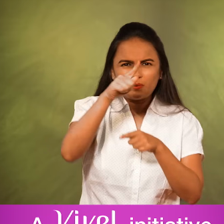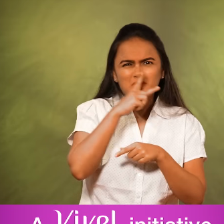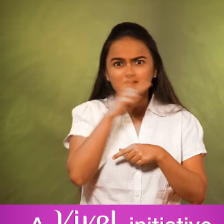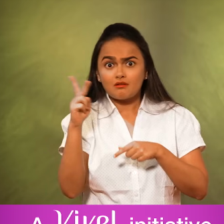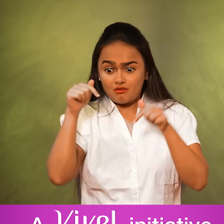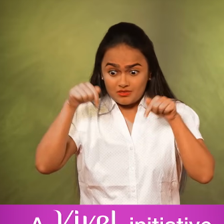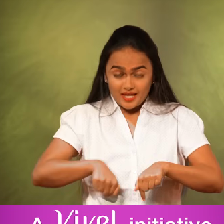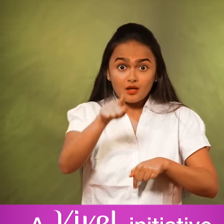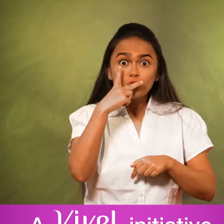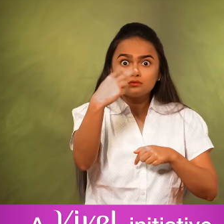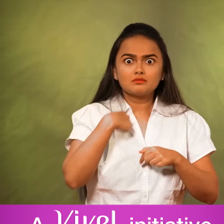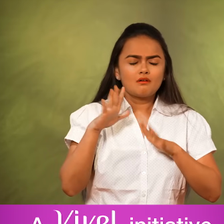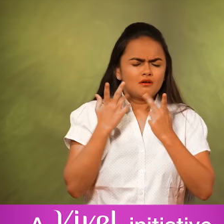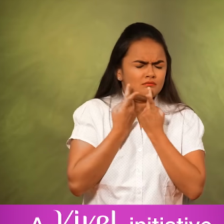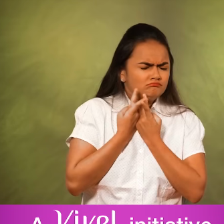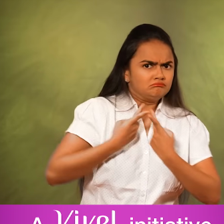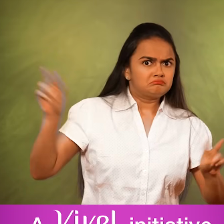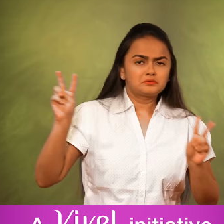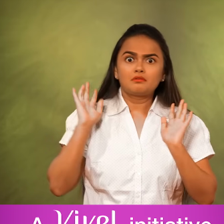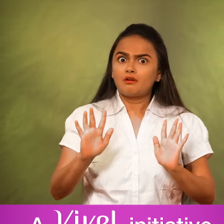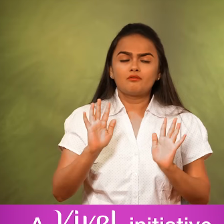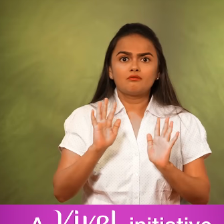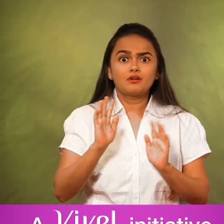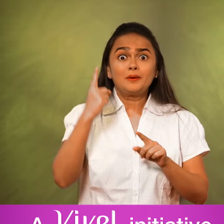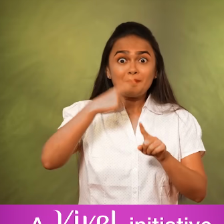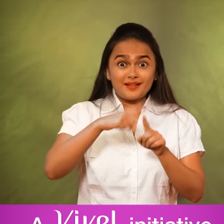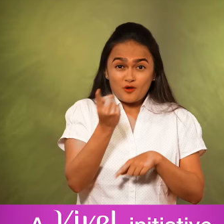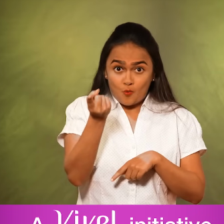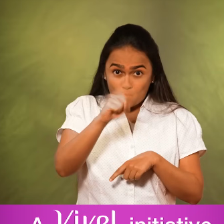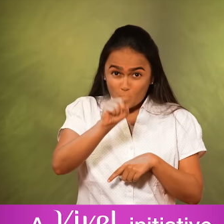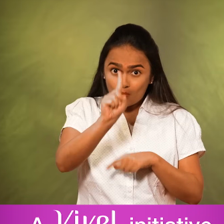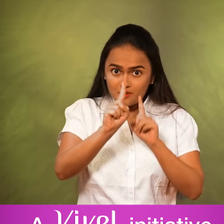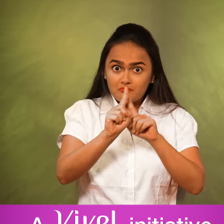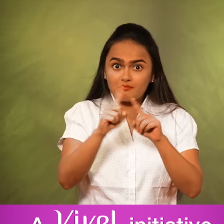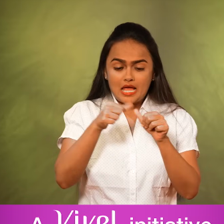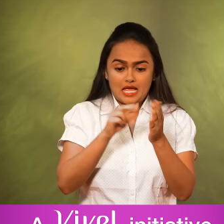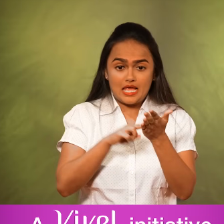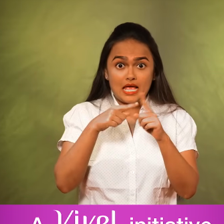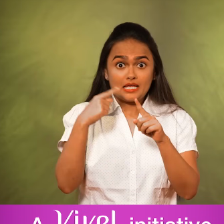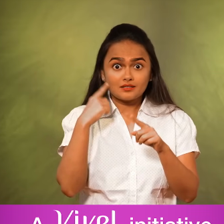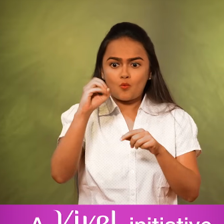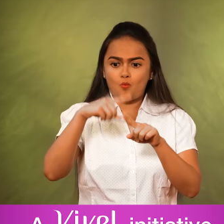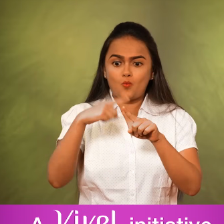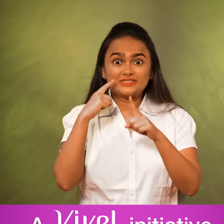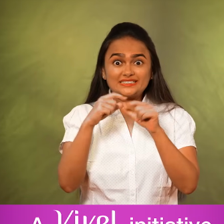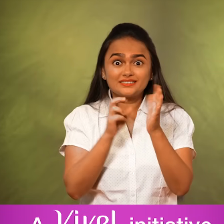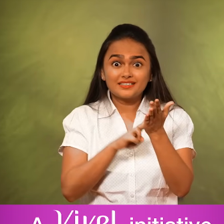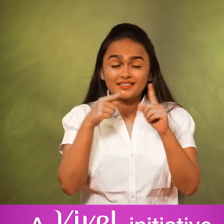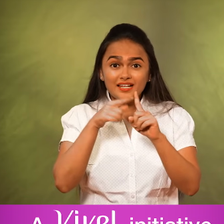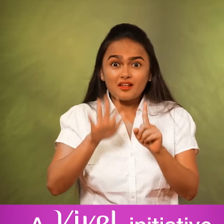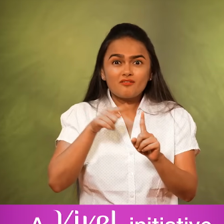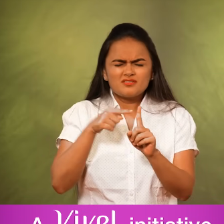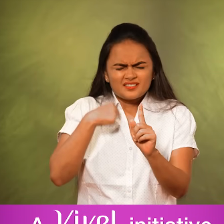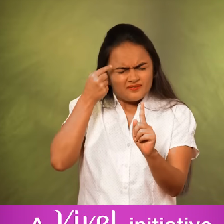माई ओल्ड वीडियोस एंड इफ यू चेक माई स्किन नाउ, देयर इज अ ह्यूज डिफरेंस। वन मोर ingredient or antioxidant that